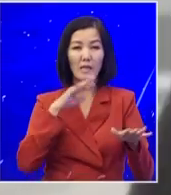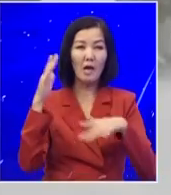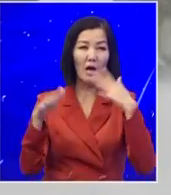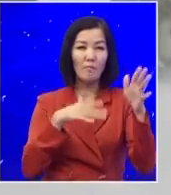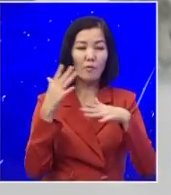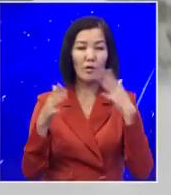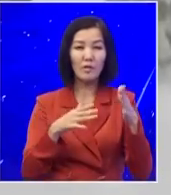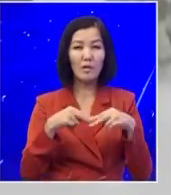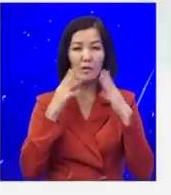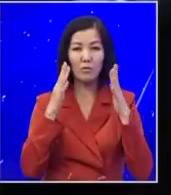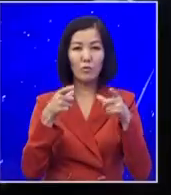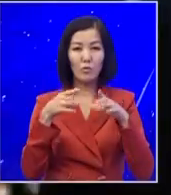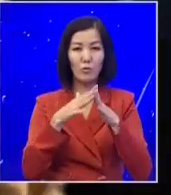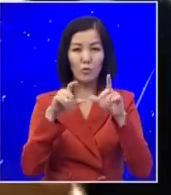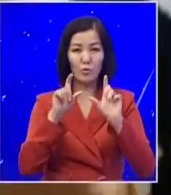кеңес берді.